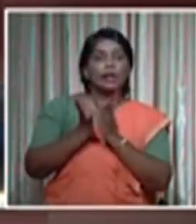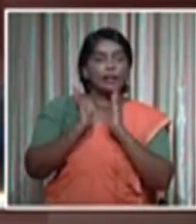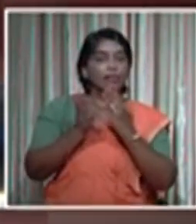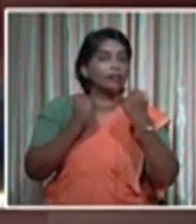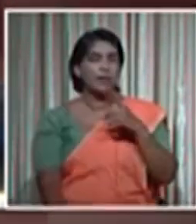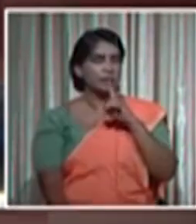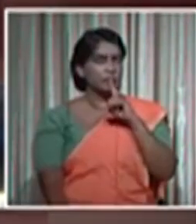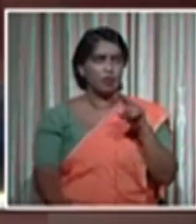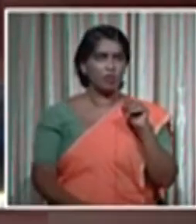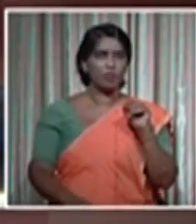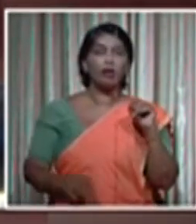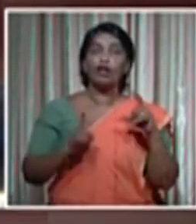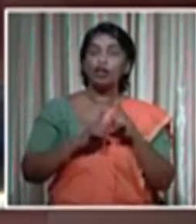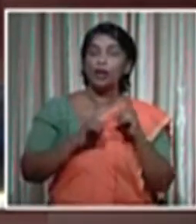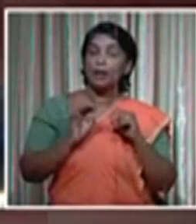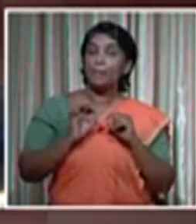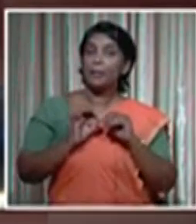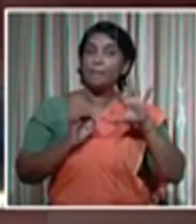आधार